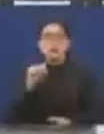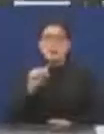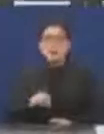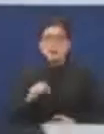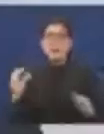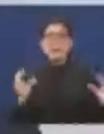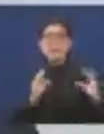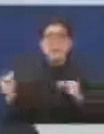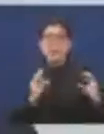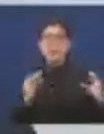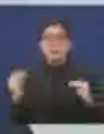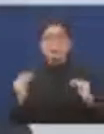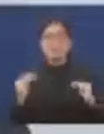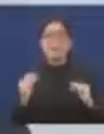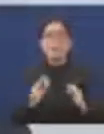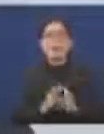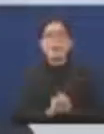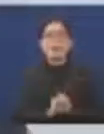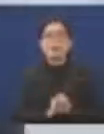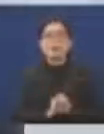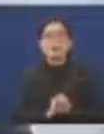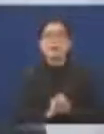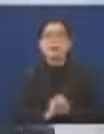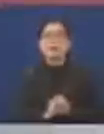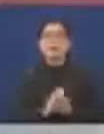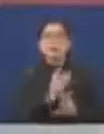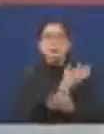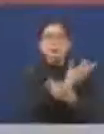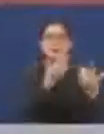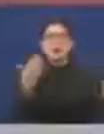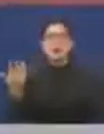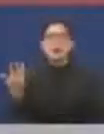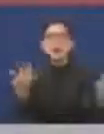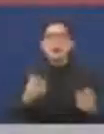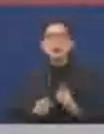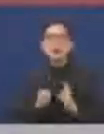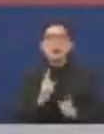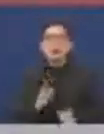kan? Audience kalau lihat kita terlalu bersahabat, mereka enggak.